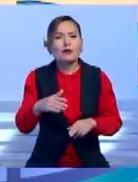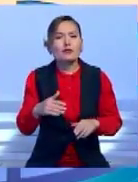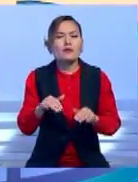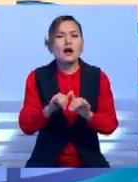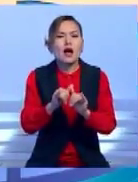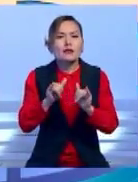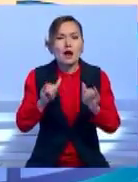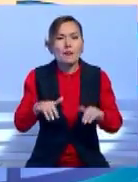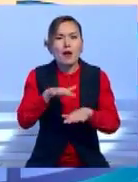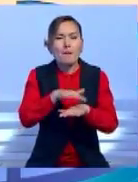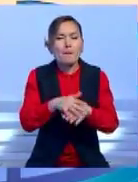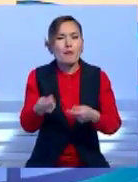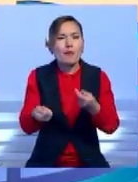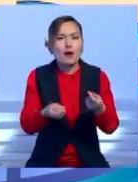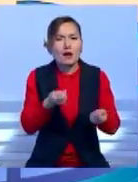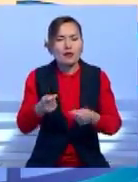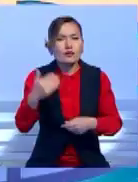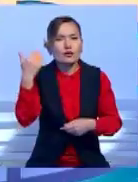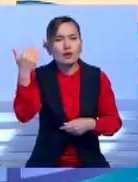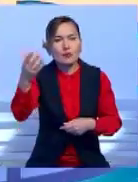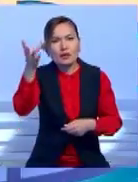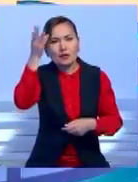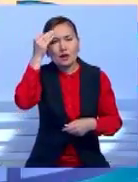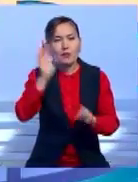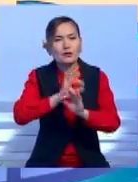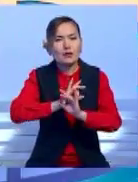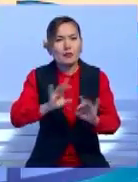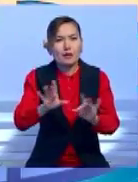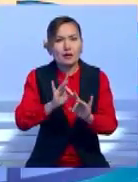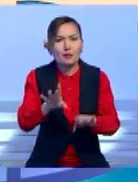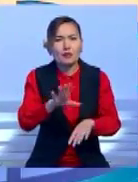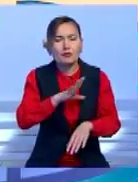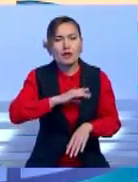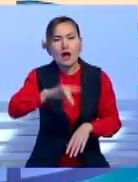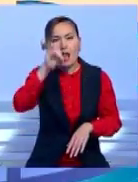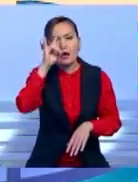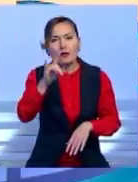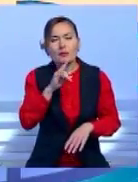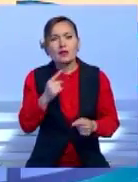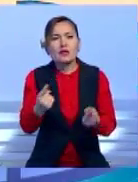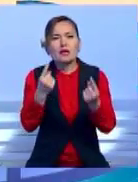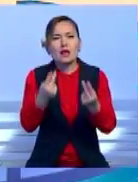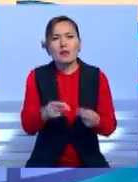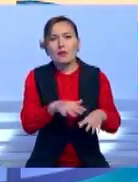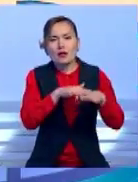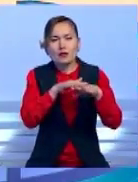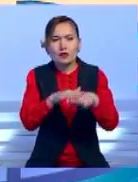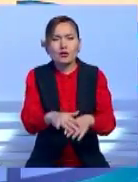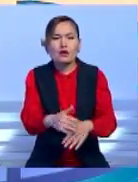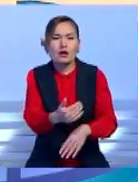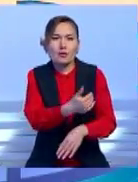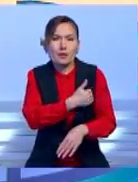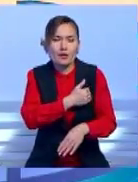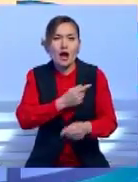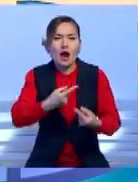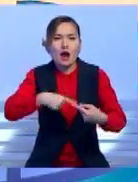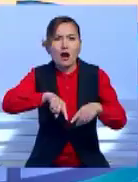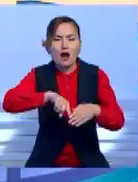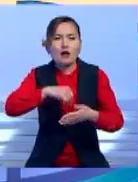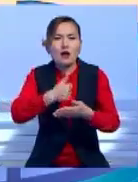және даму банкының президенті Сума Чакрабартидің пікірі. Қазақстанға әрі инвестиция салып жатқан компания